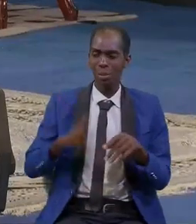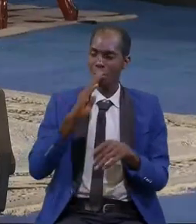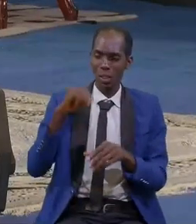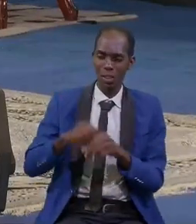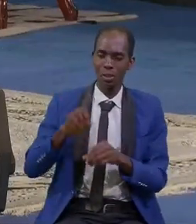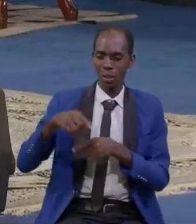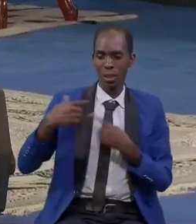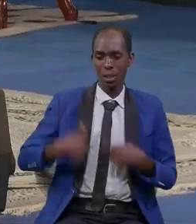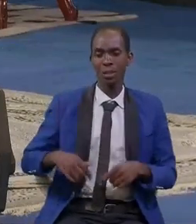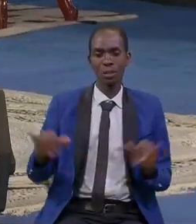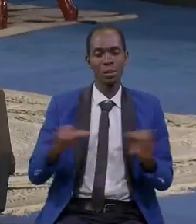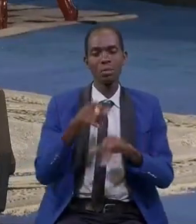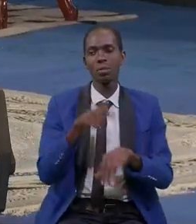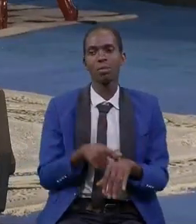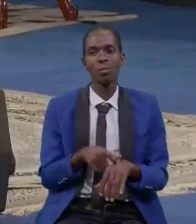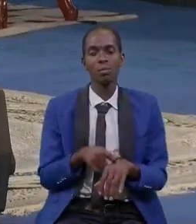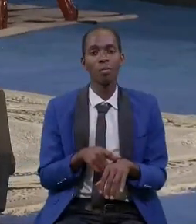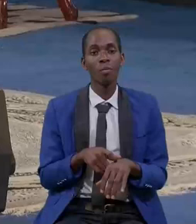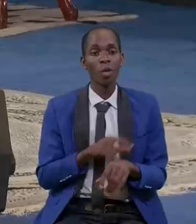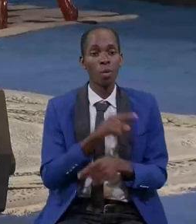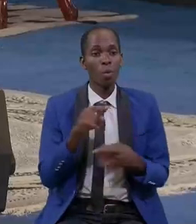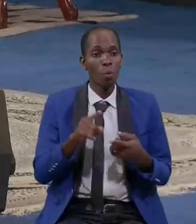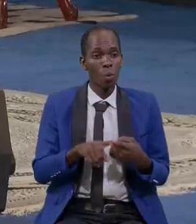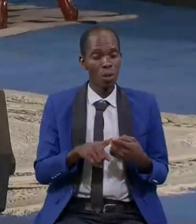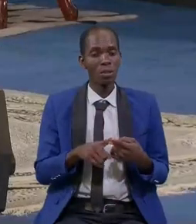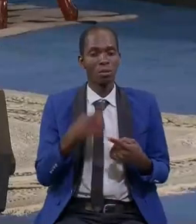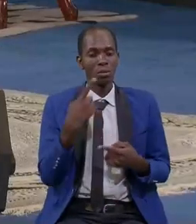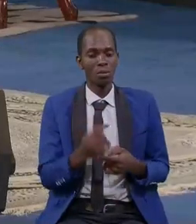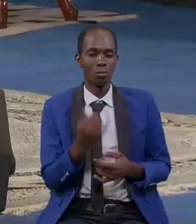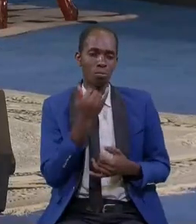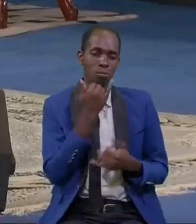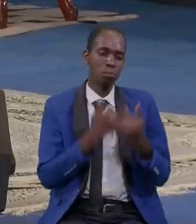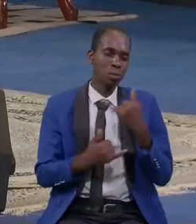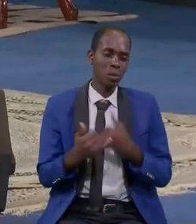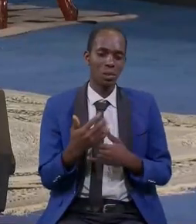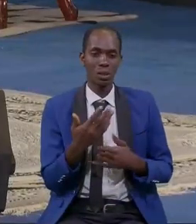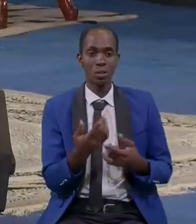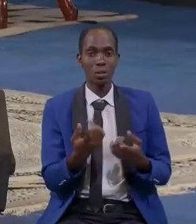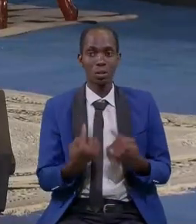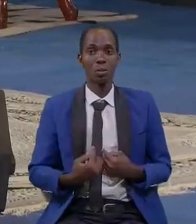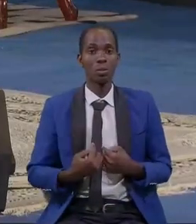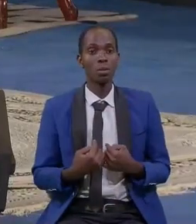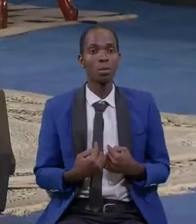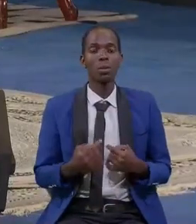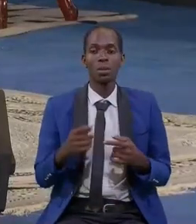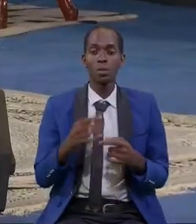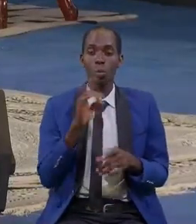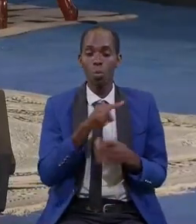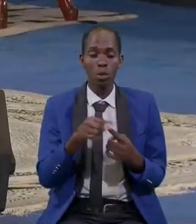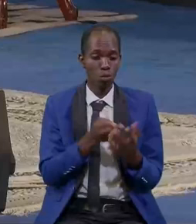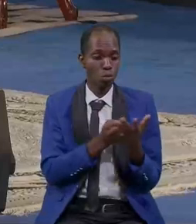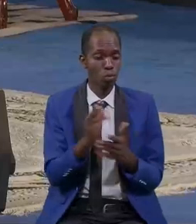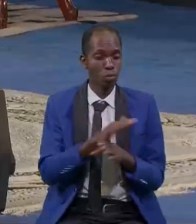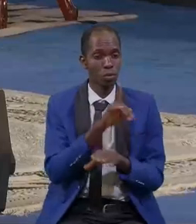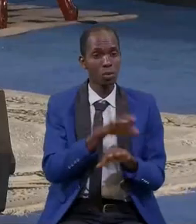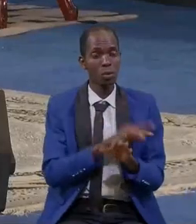moment. Et la sincérité entre, l'hypocrisie doit disparaître.